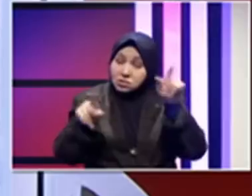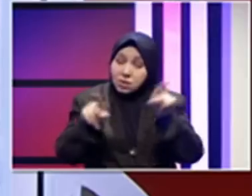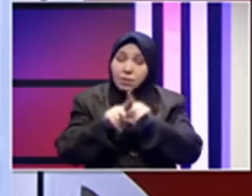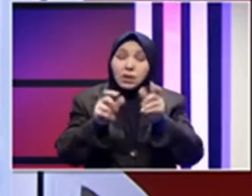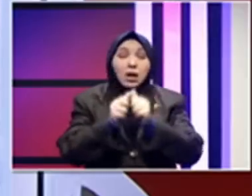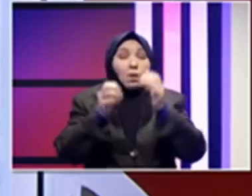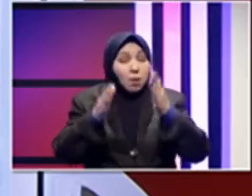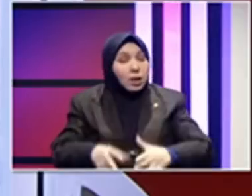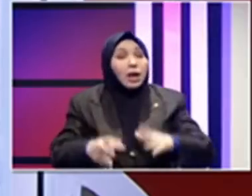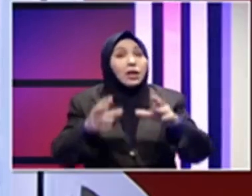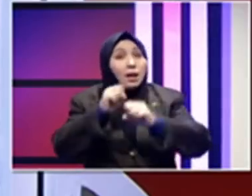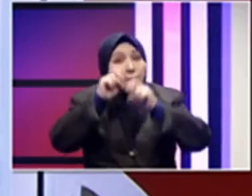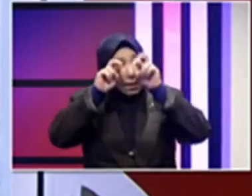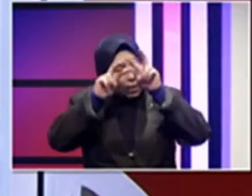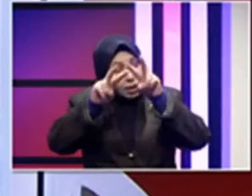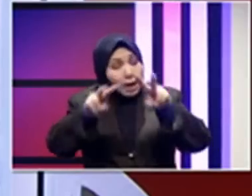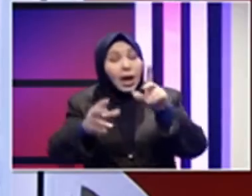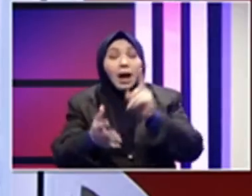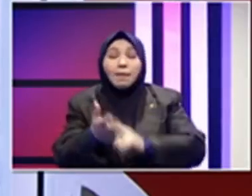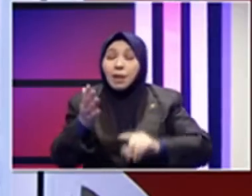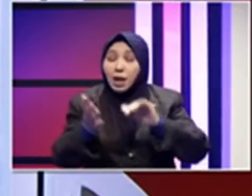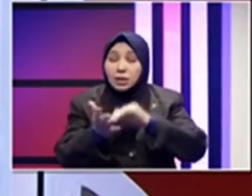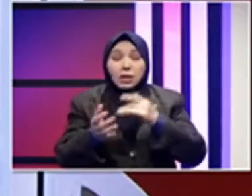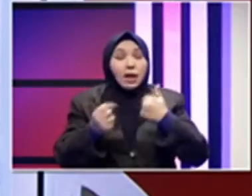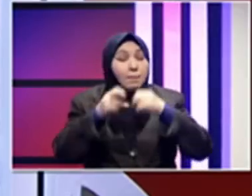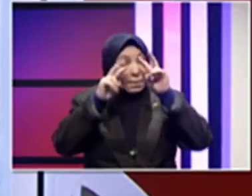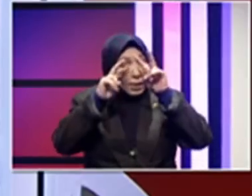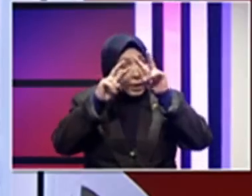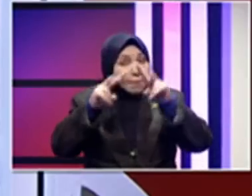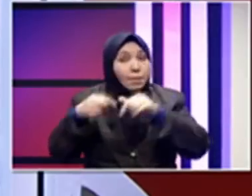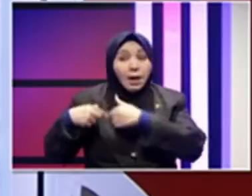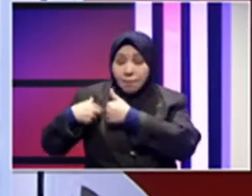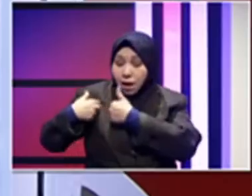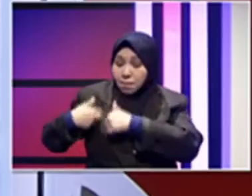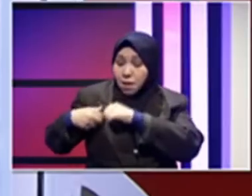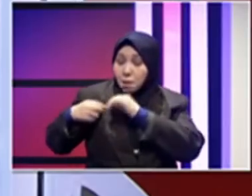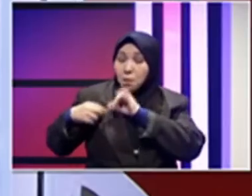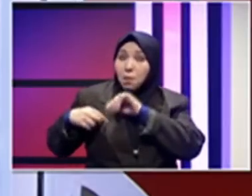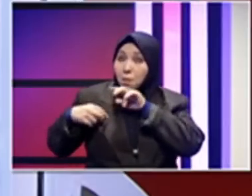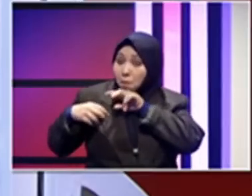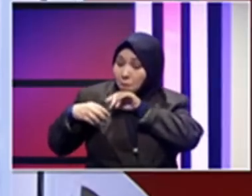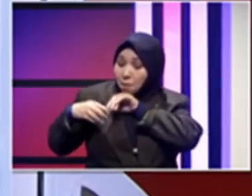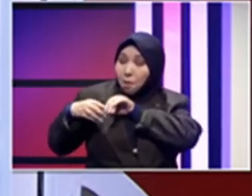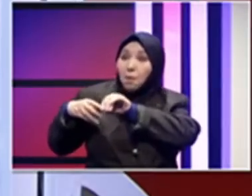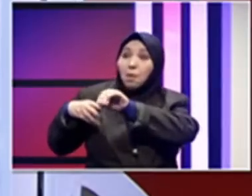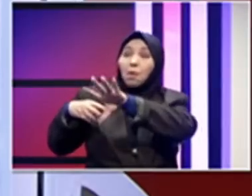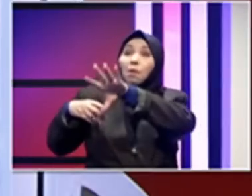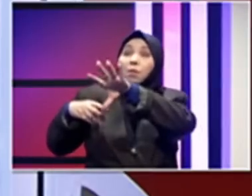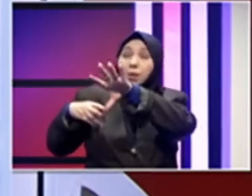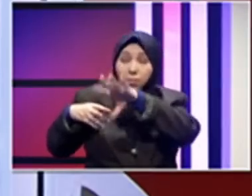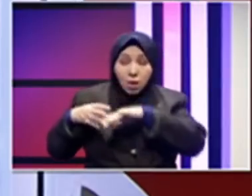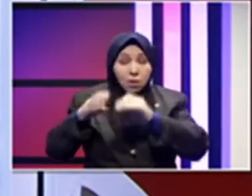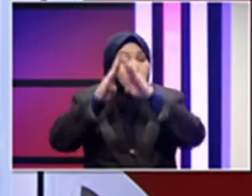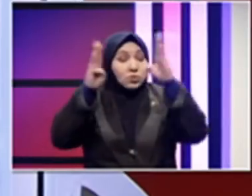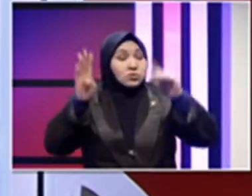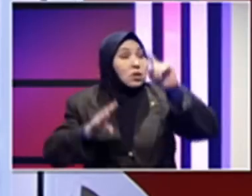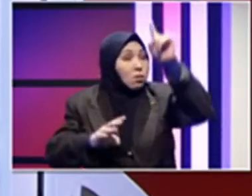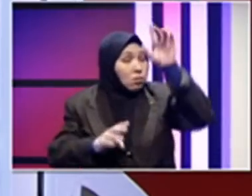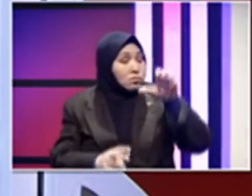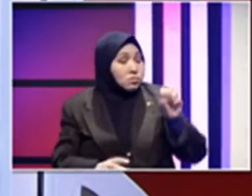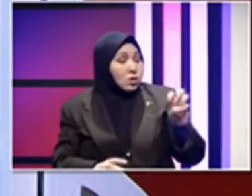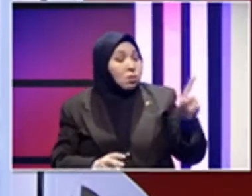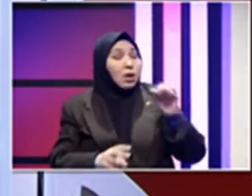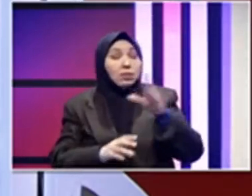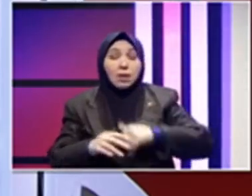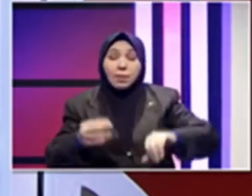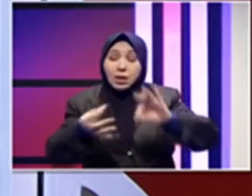dapat melihat. Apatah lagi kalau dapat melihat dengan mata hati, melihat kepada kebesaran Allah Subhanahu Wa Taala. Itu yang pertama. Kemudian pada ayat